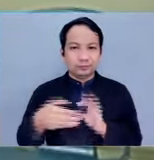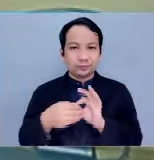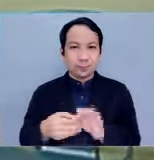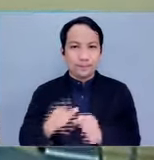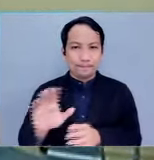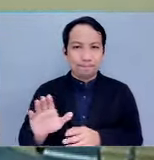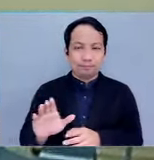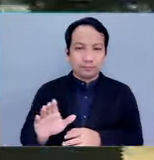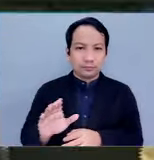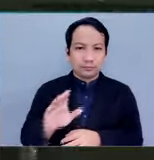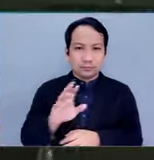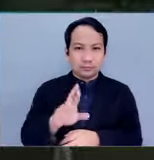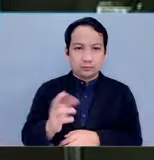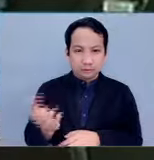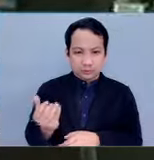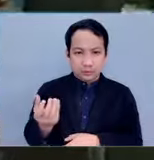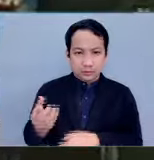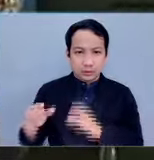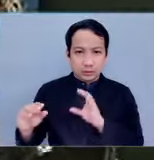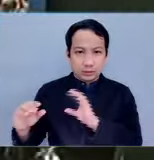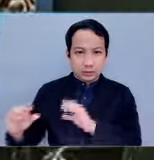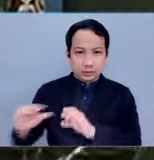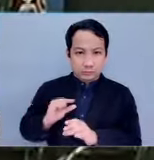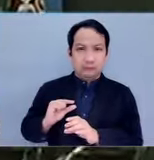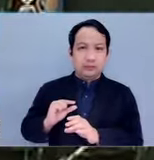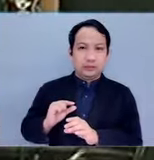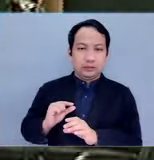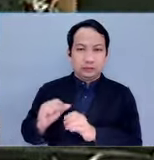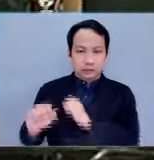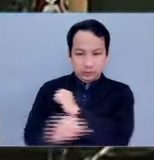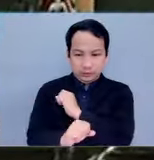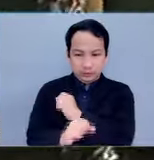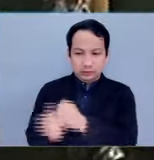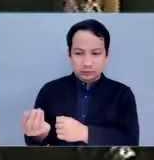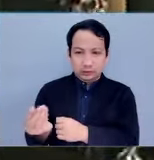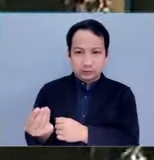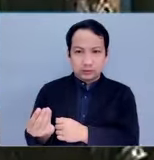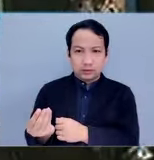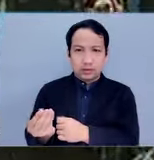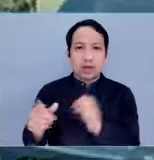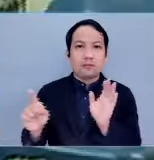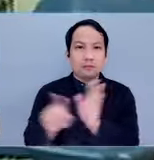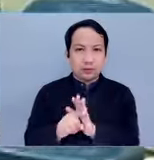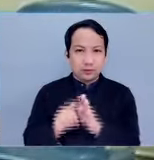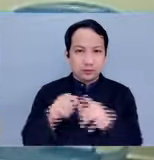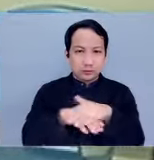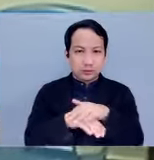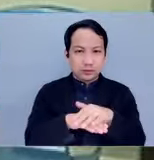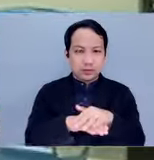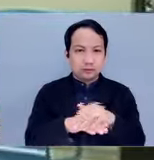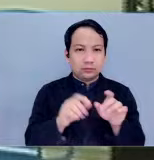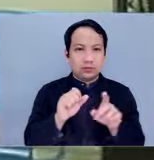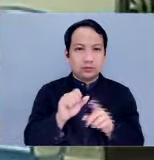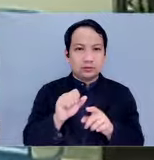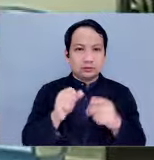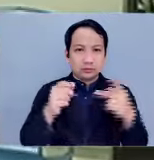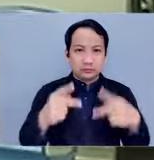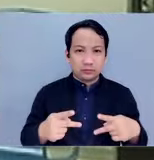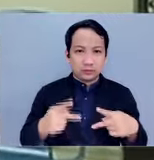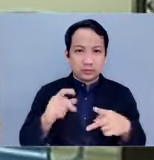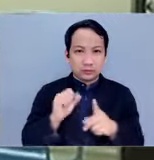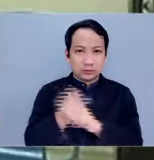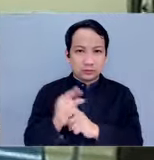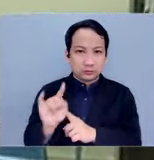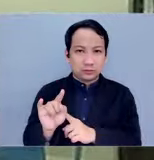robbery extortion at karampatang reklamo kaugnay sa illegal na pag-access sa social media account. Nagbabalita mula sa Frontline,